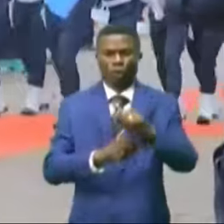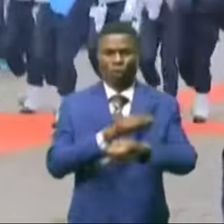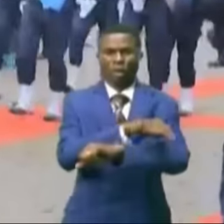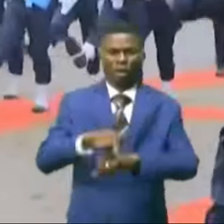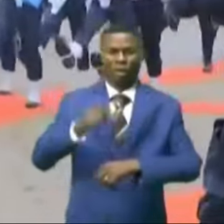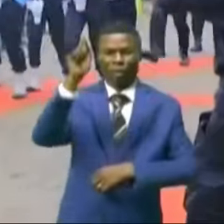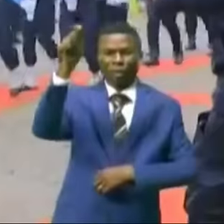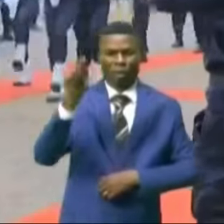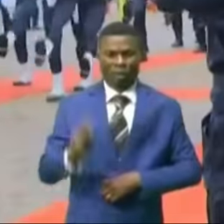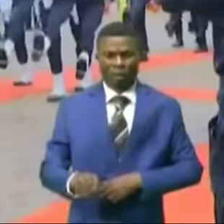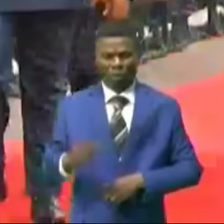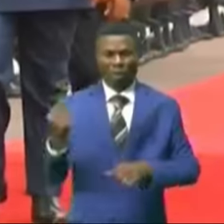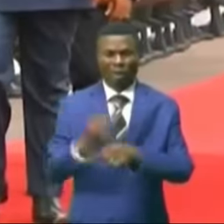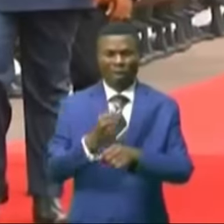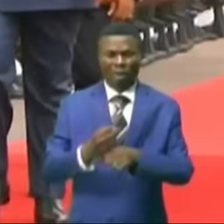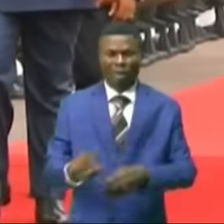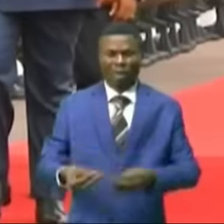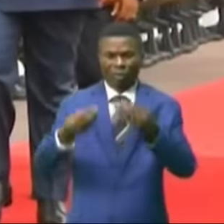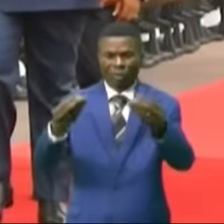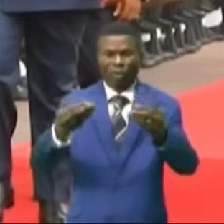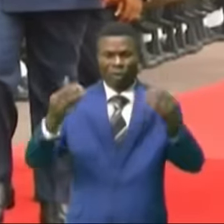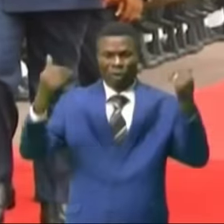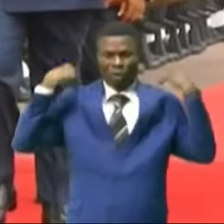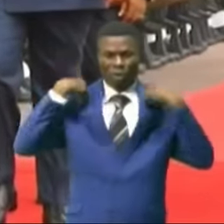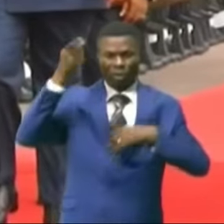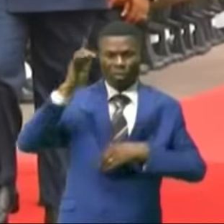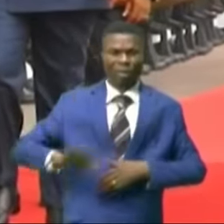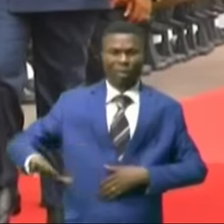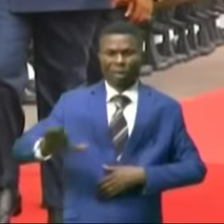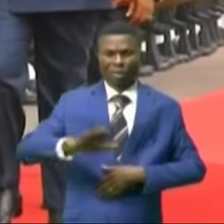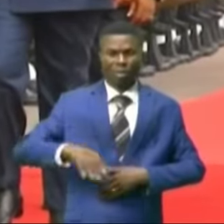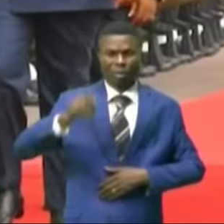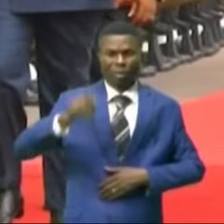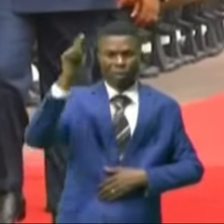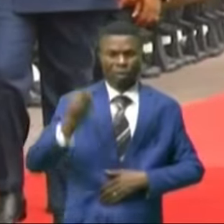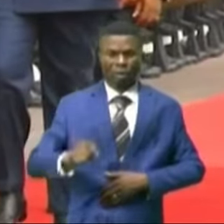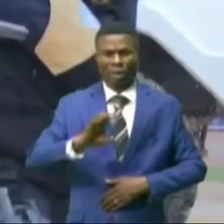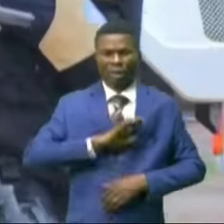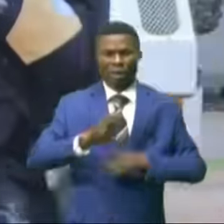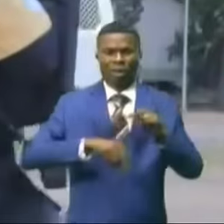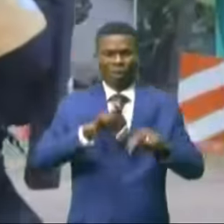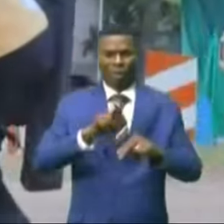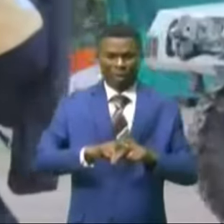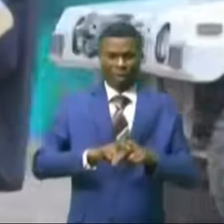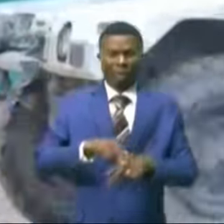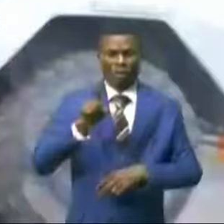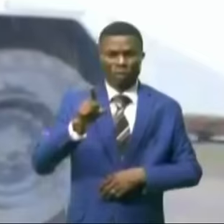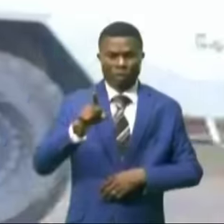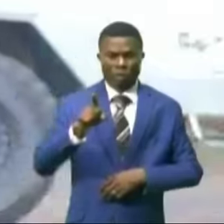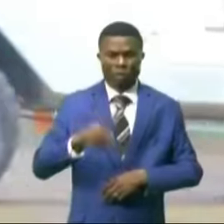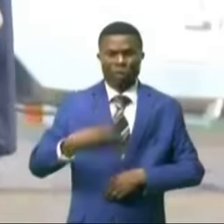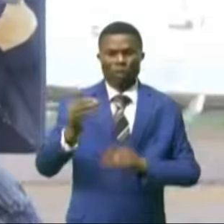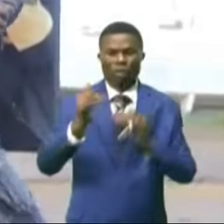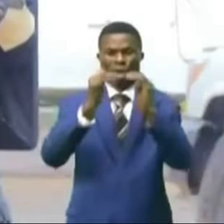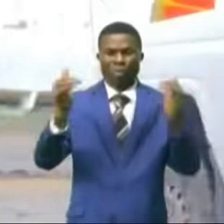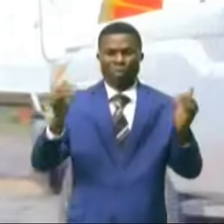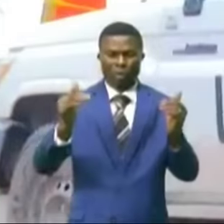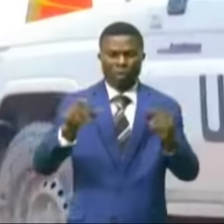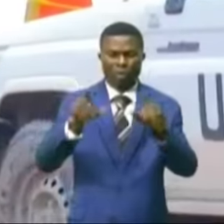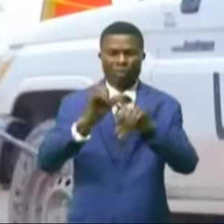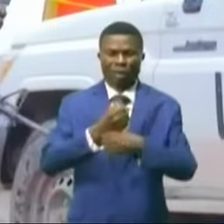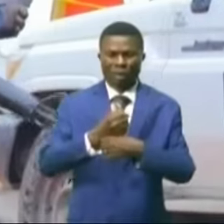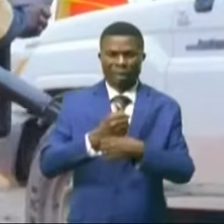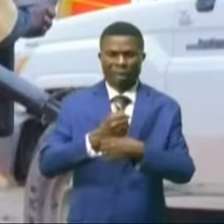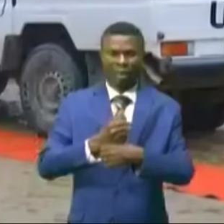la mission lui confiée par le commandant suprême de FRDC et de la PNC, qui est celle de la pacification et de la restauration